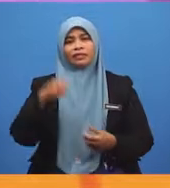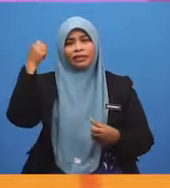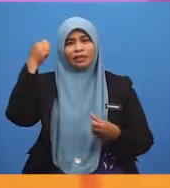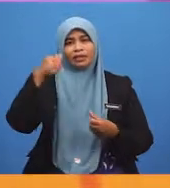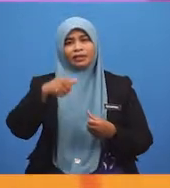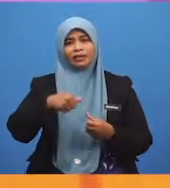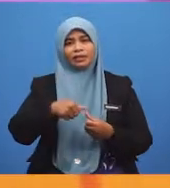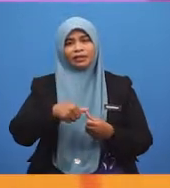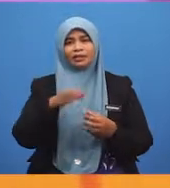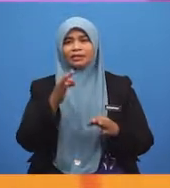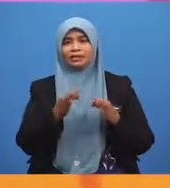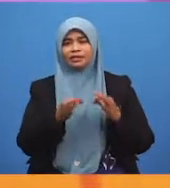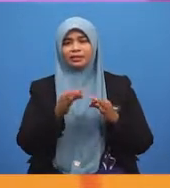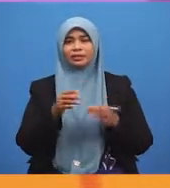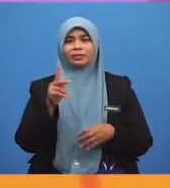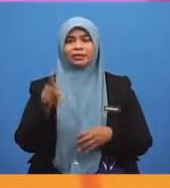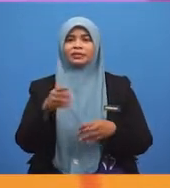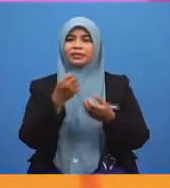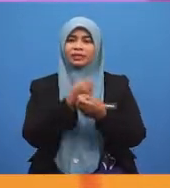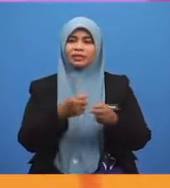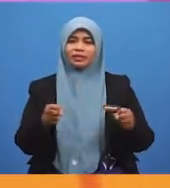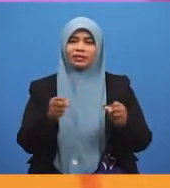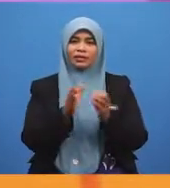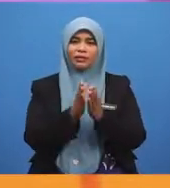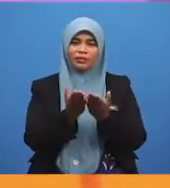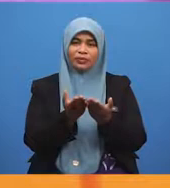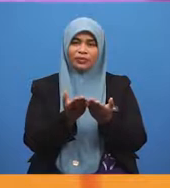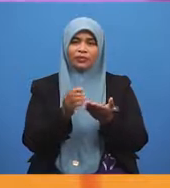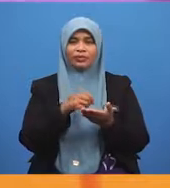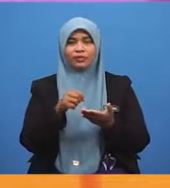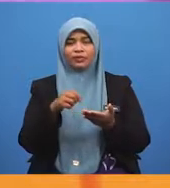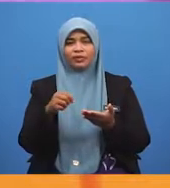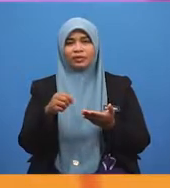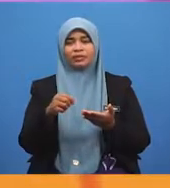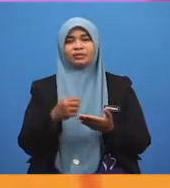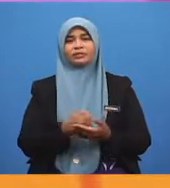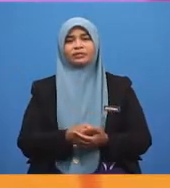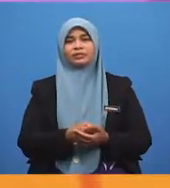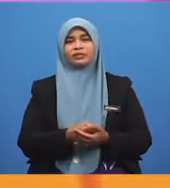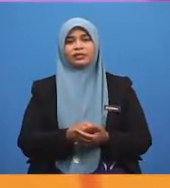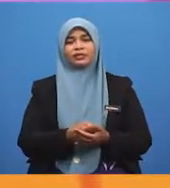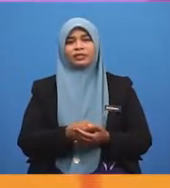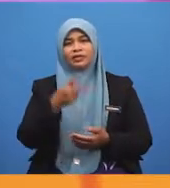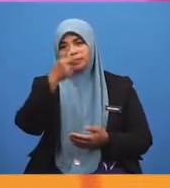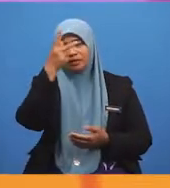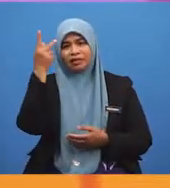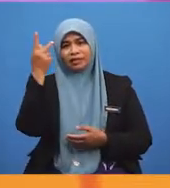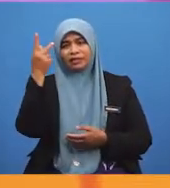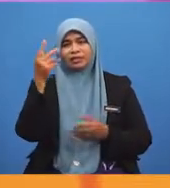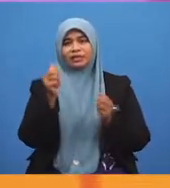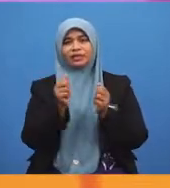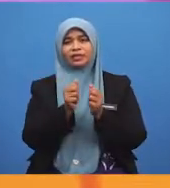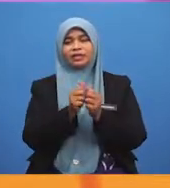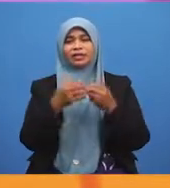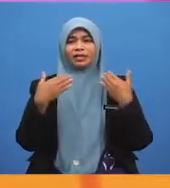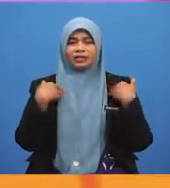Ingat, jika perlu, sediakan buku nota untuk membuat catatan. Kerana dengan